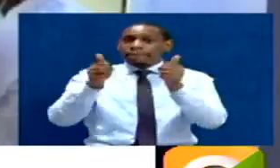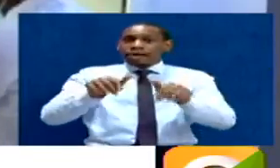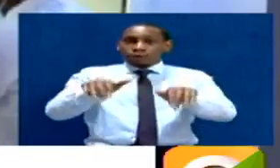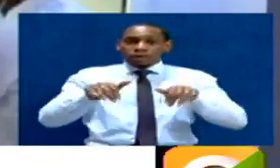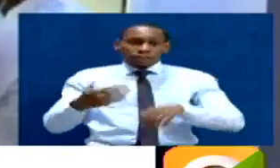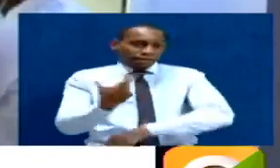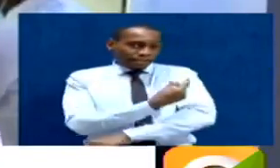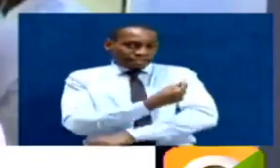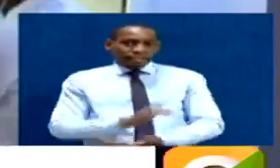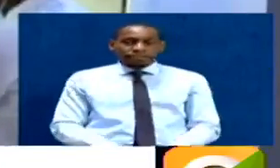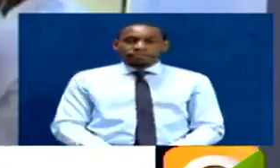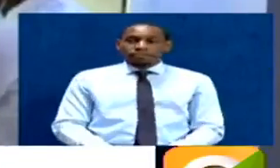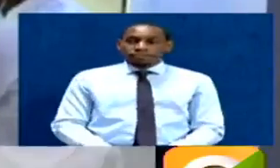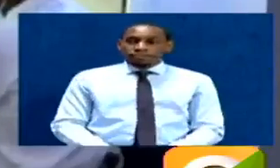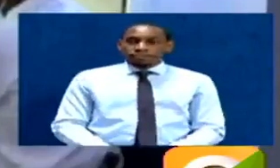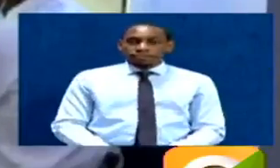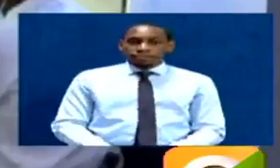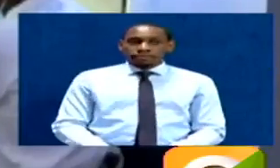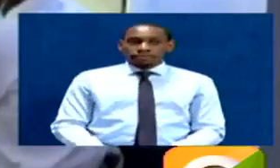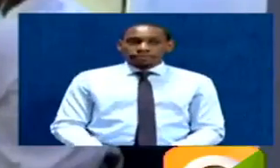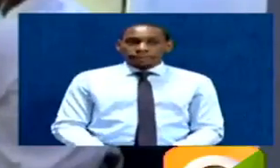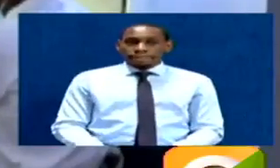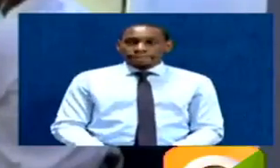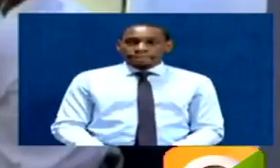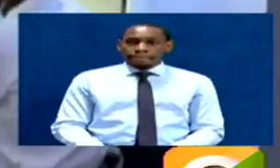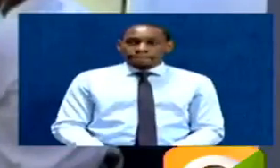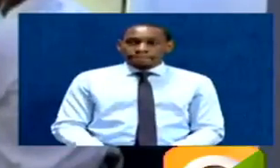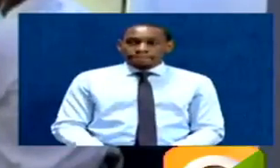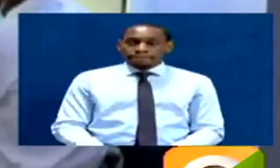wanasubiri kuchanjwa. Mashirima Kapombe, Runinga Citizen, Busia.